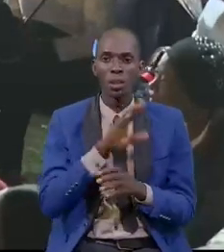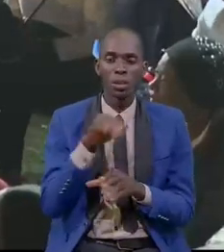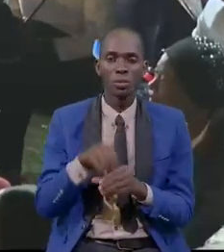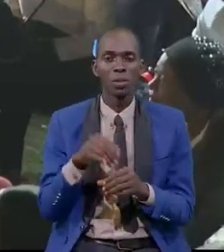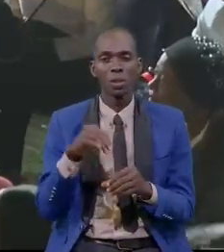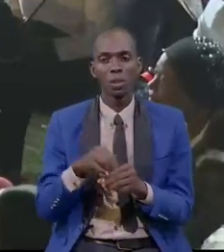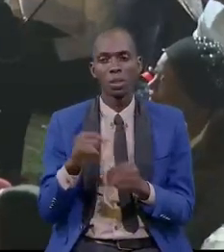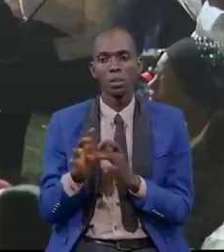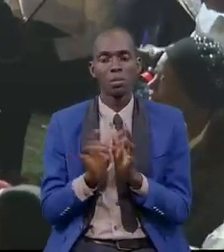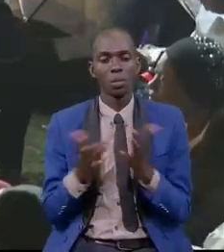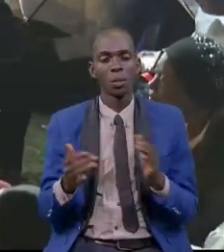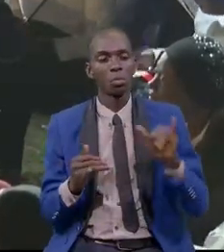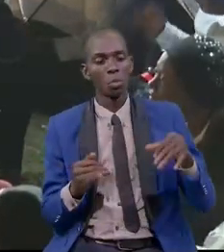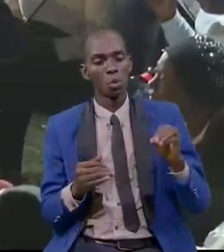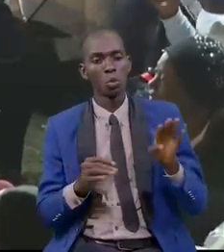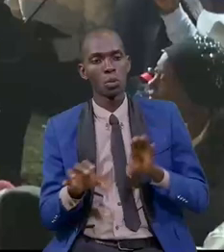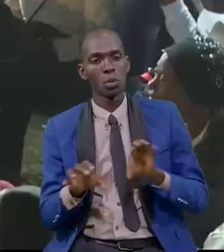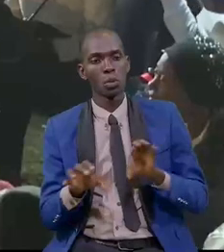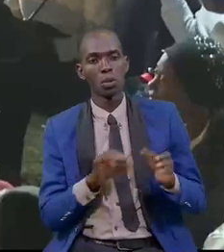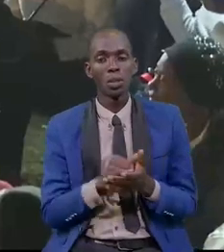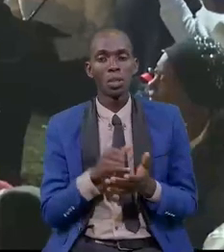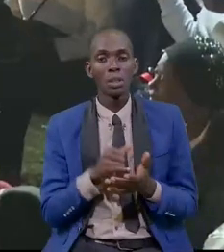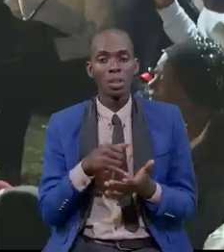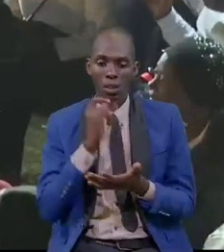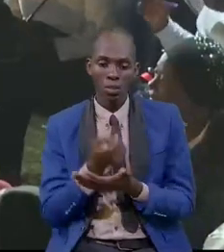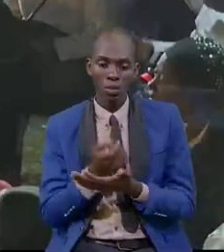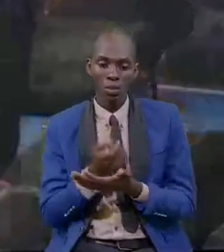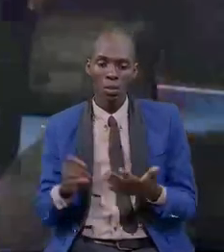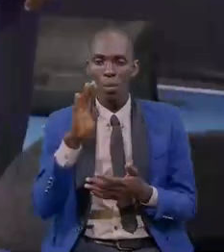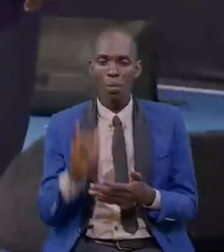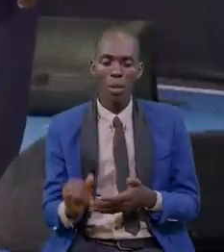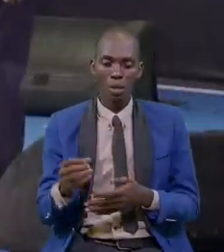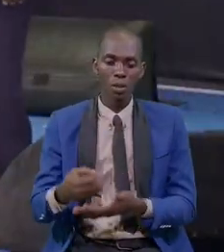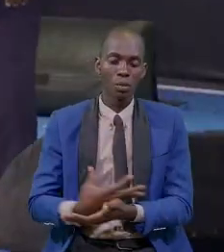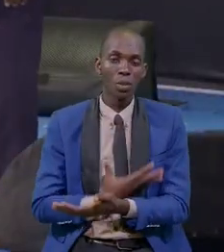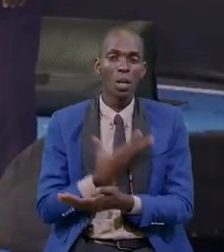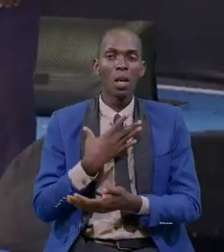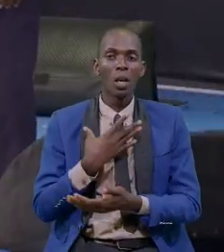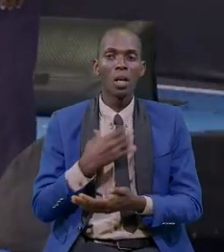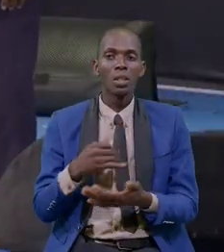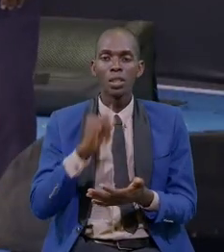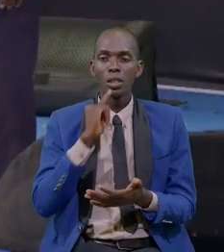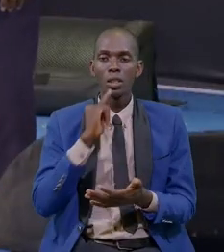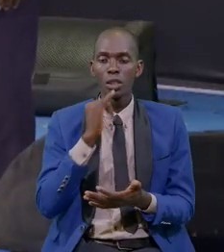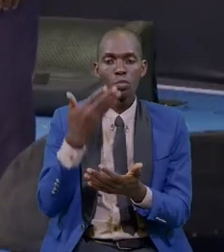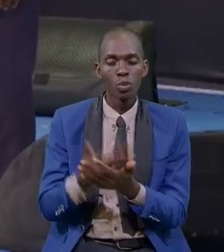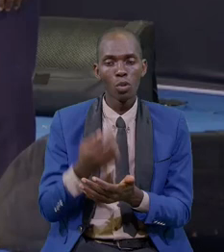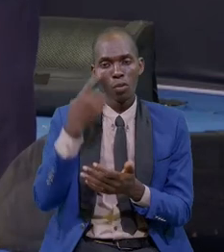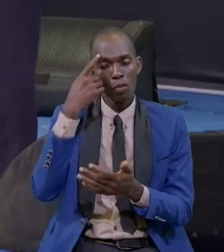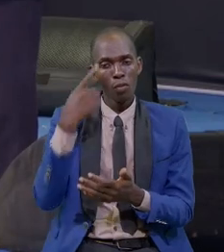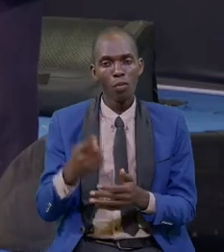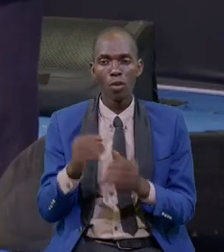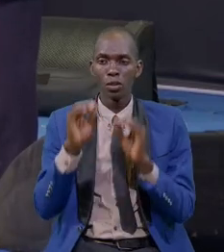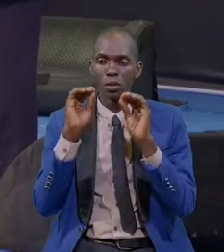dites pas, Job a fait cela. Ça, c'est pour Job, ça. C'est écrit par inspiration. Et c'est bon pour